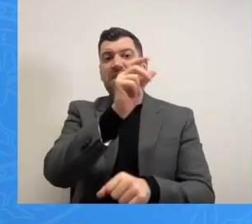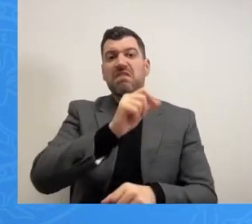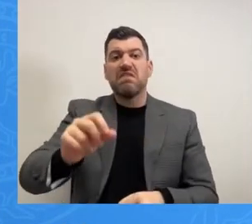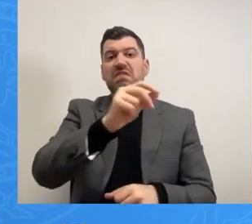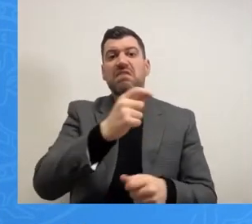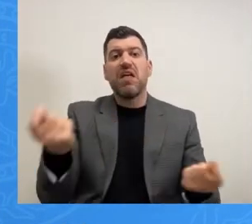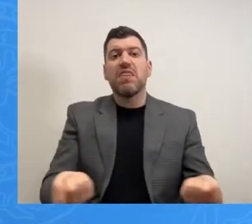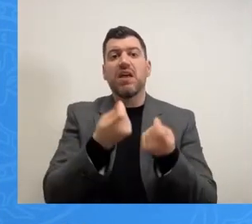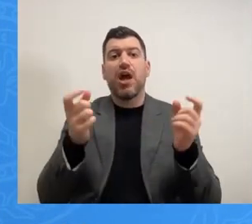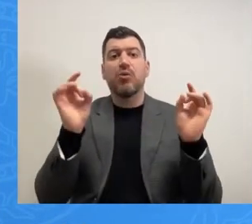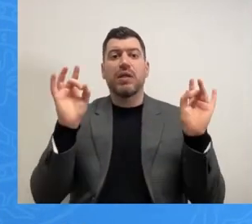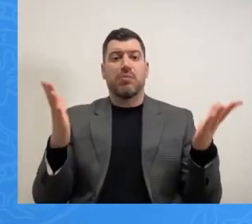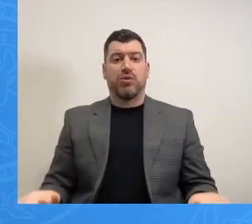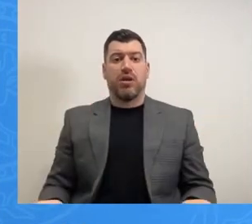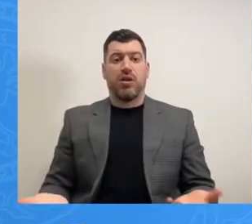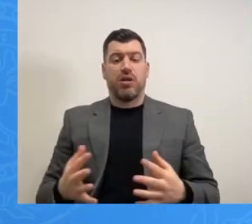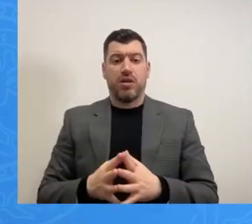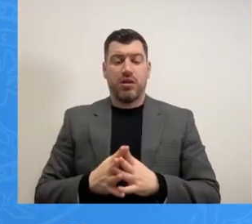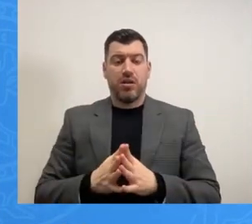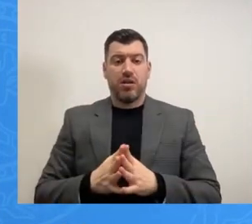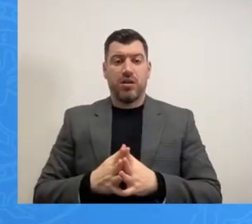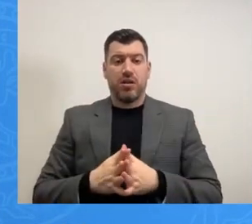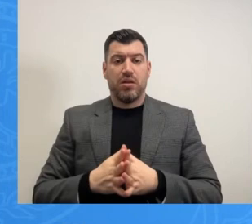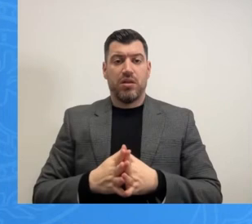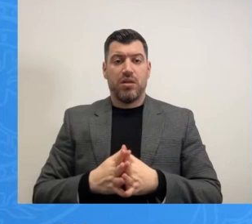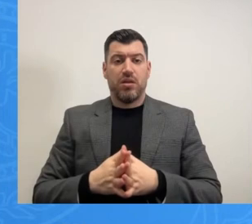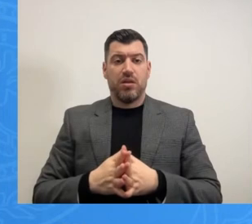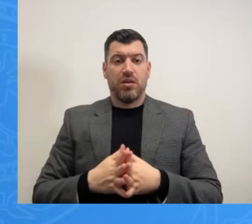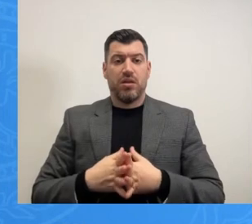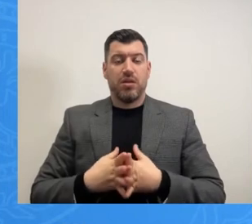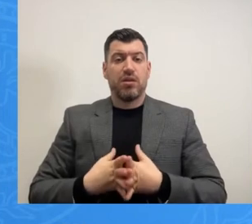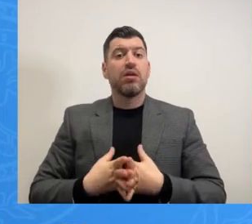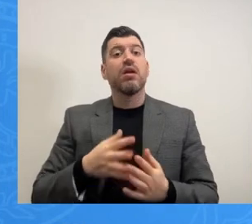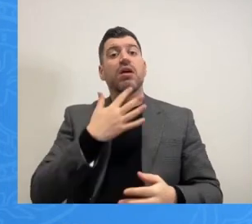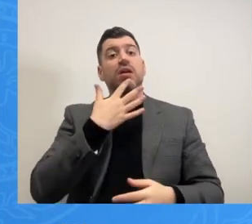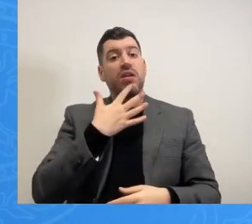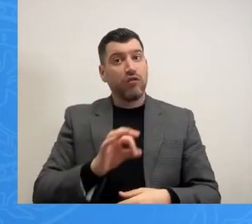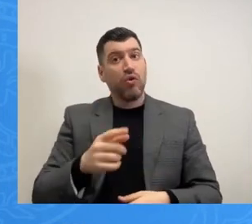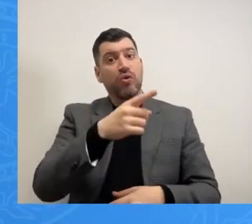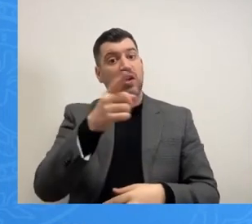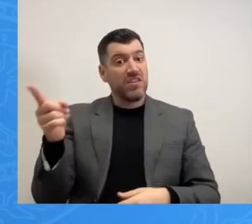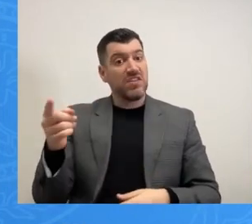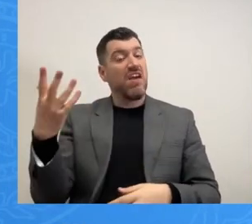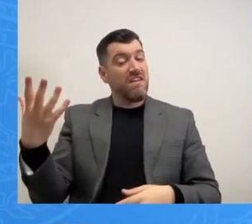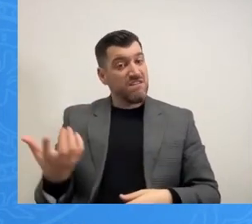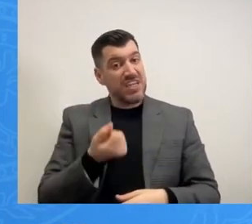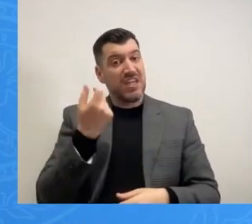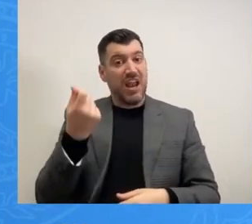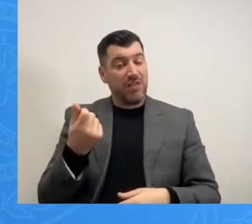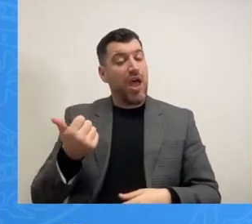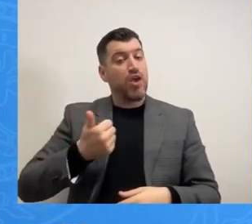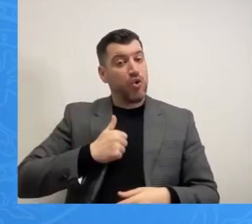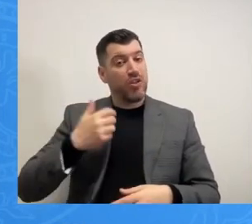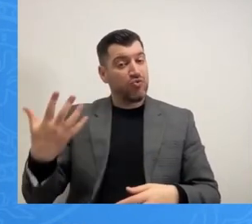τις σημερινές που περνάτε σήμερα. Γι' αυτό βρίσκεται και λεφτά και τους ιδιοκτήτες τους βρίσκεται. Και τη